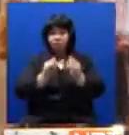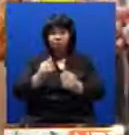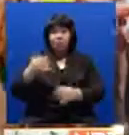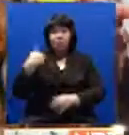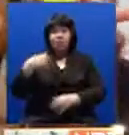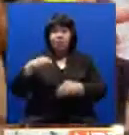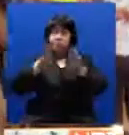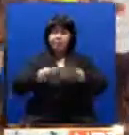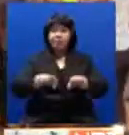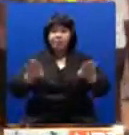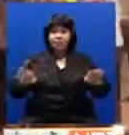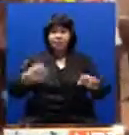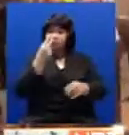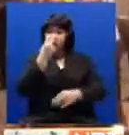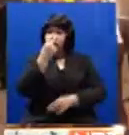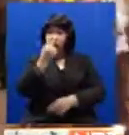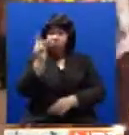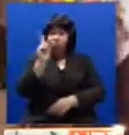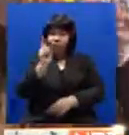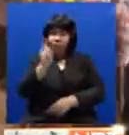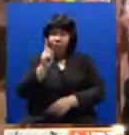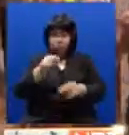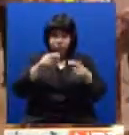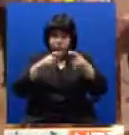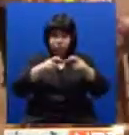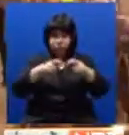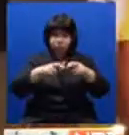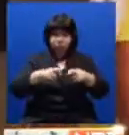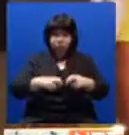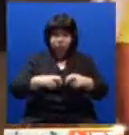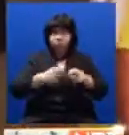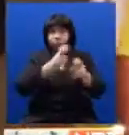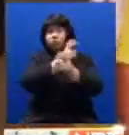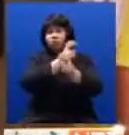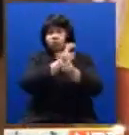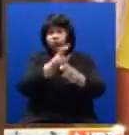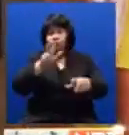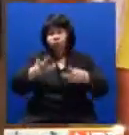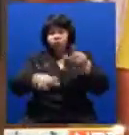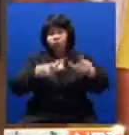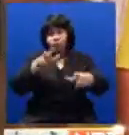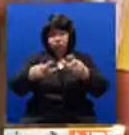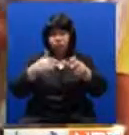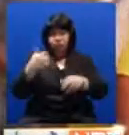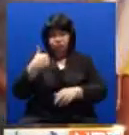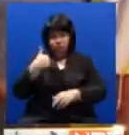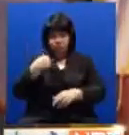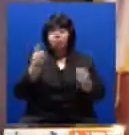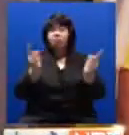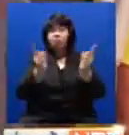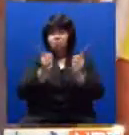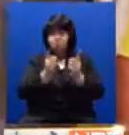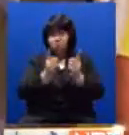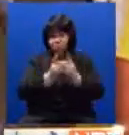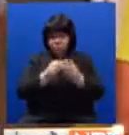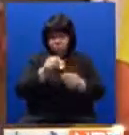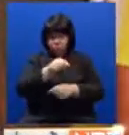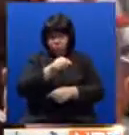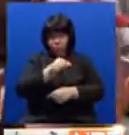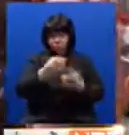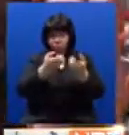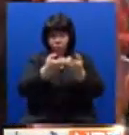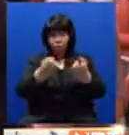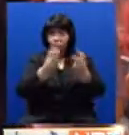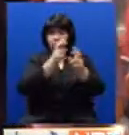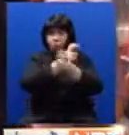านเข้าไปเที่ยวชมแล่งขุดค้นสรางฟอสซลเดโนสาวที่นักทรณีวิทยาพบสร้เดโนสาวมากกา 700 ชิน